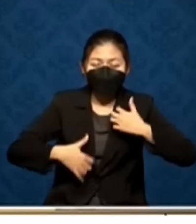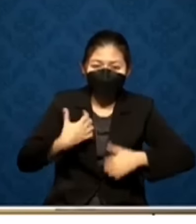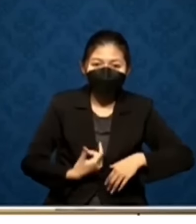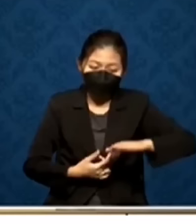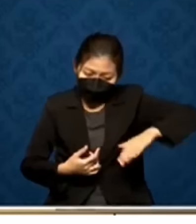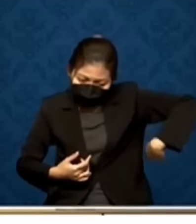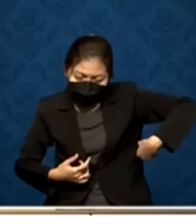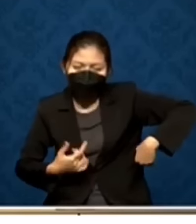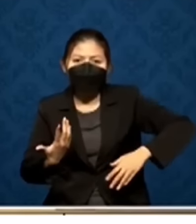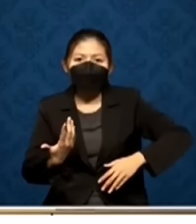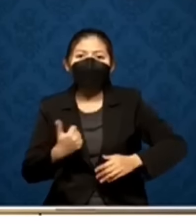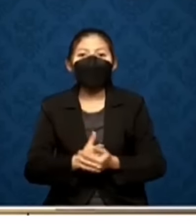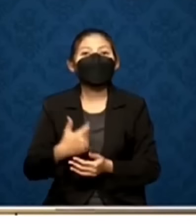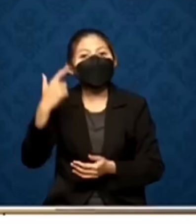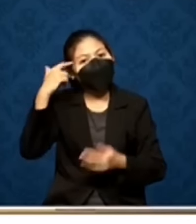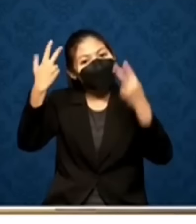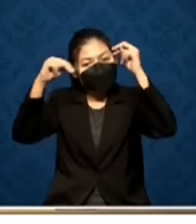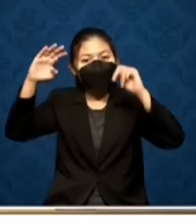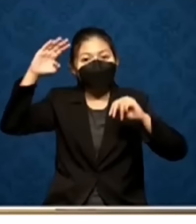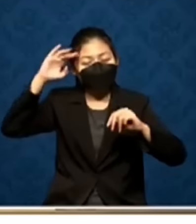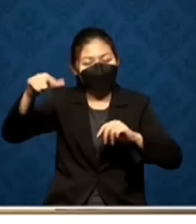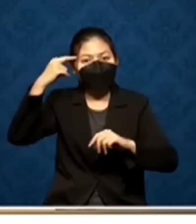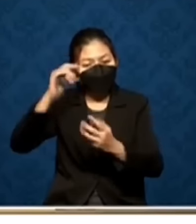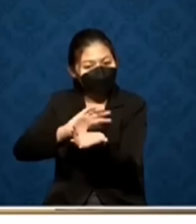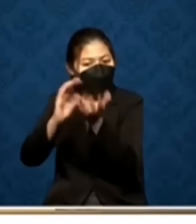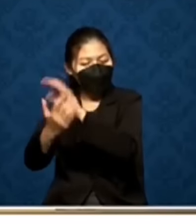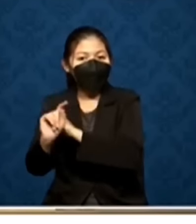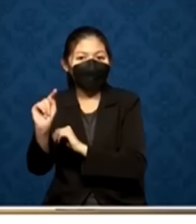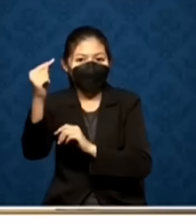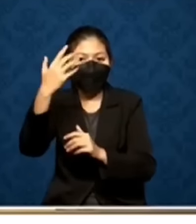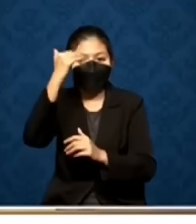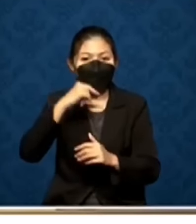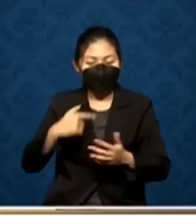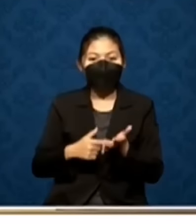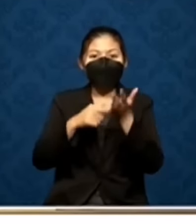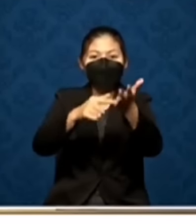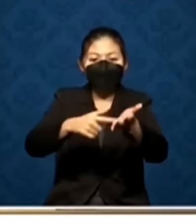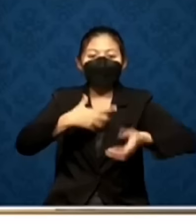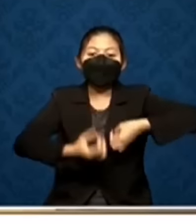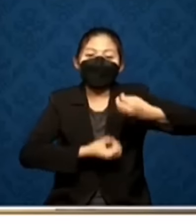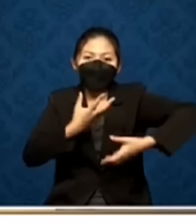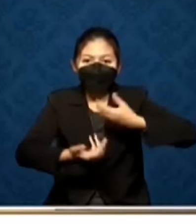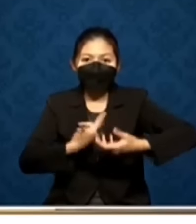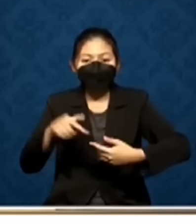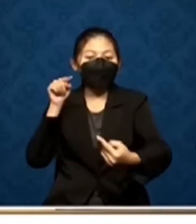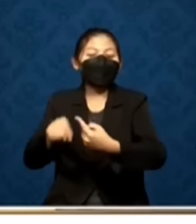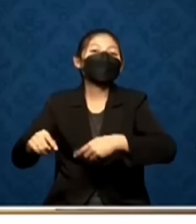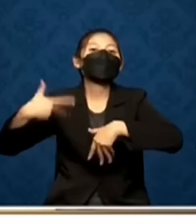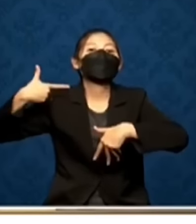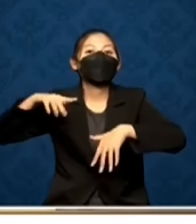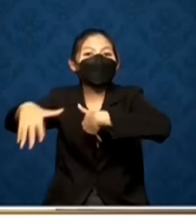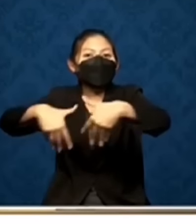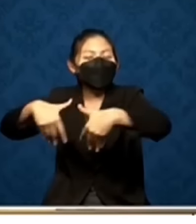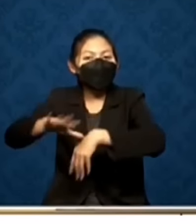มจึงคิดว่านายกต้องเปลี่ยนวิธีคิดเพราะสิ่งที่พวกเรามาพูดเนี่ยก็เพื่อประชาชนไม่ใช่เพื่อคนใดคนหนึ่งแล้วก็เ